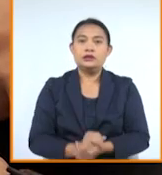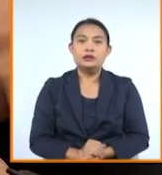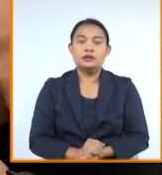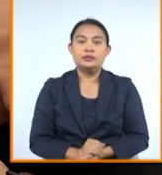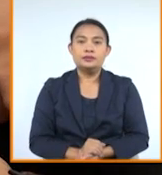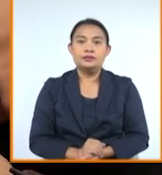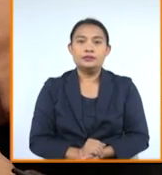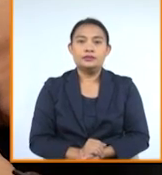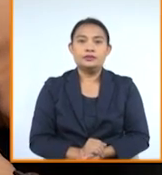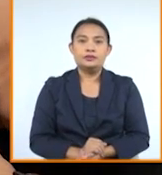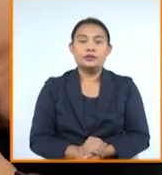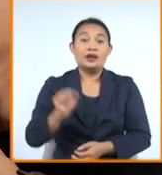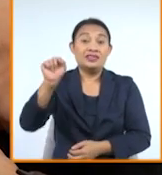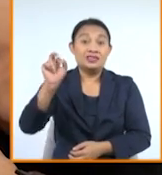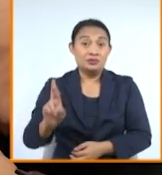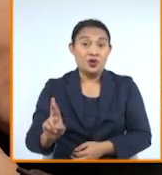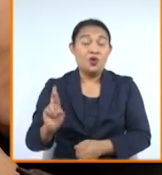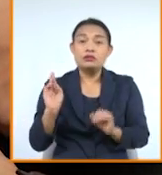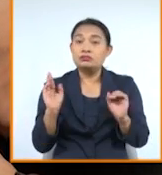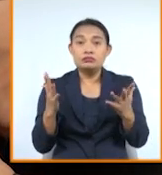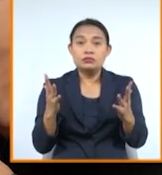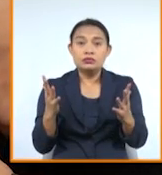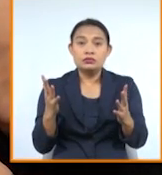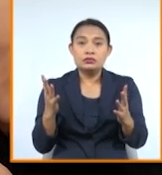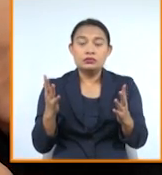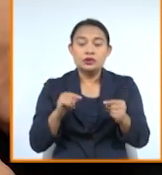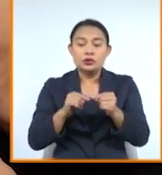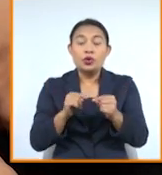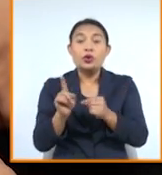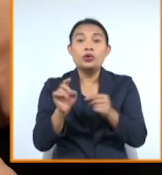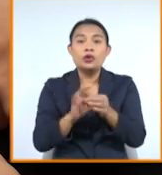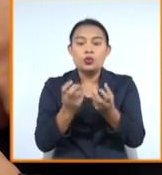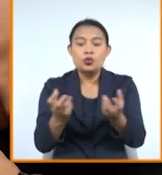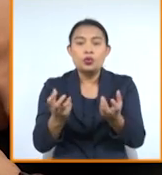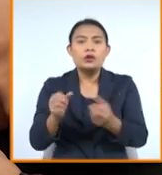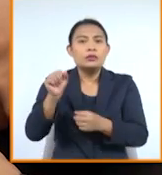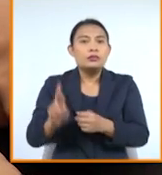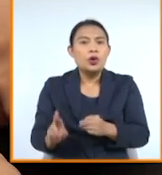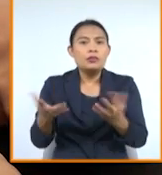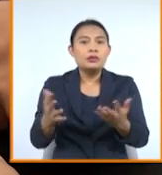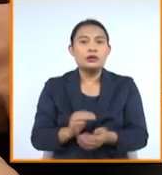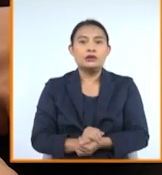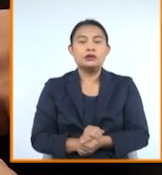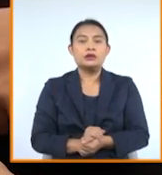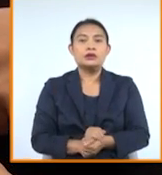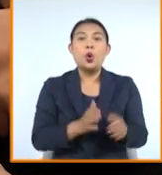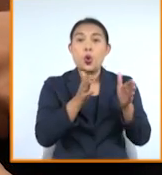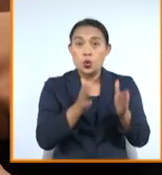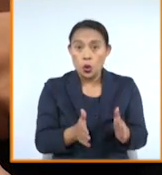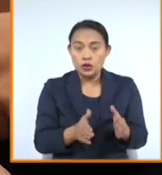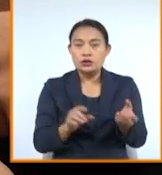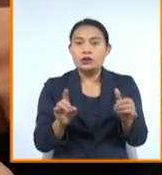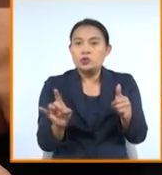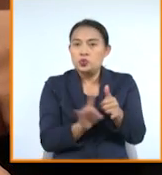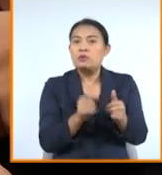การสำรองอุปกรณ์เขามีทั้งคนที่มีคุณภา